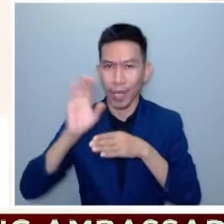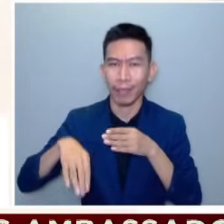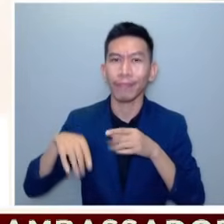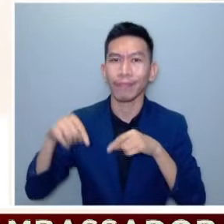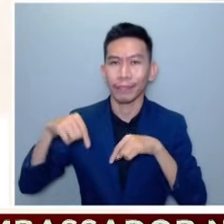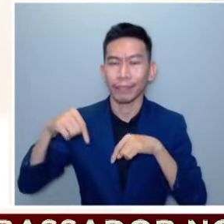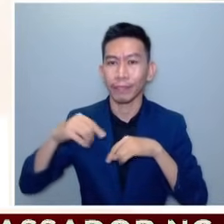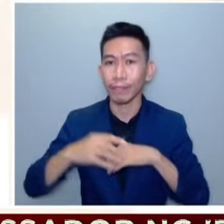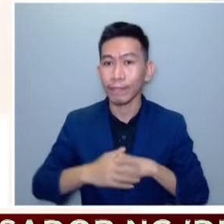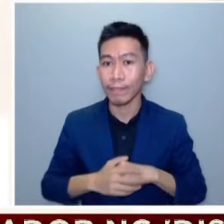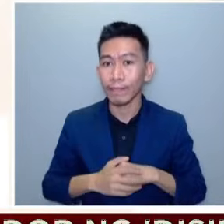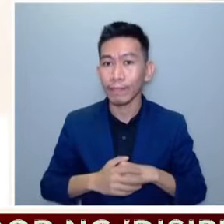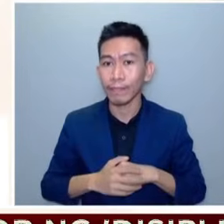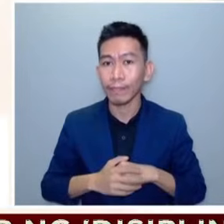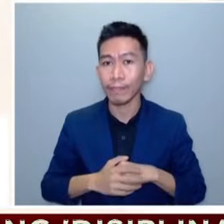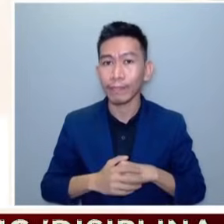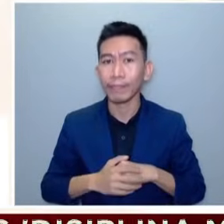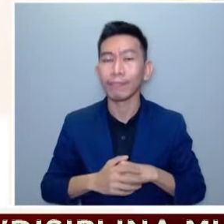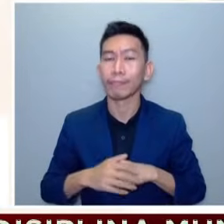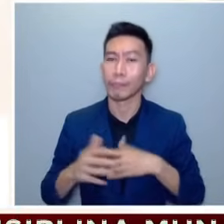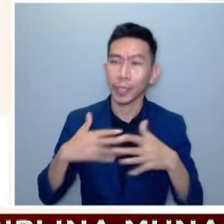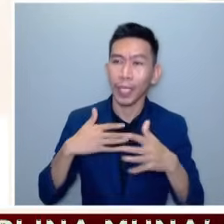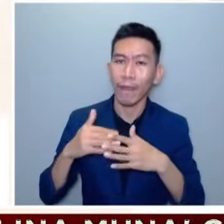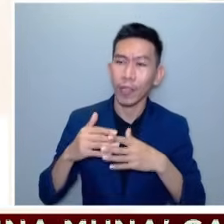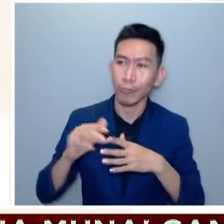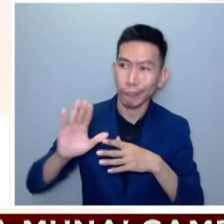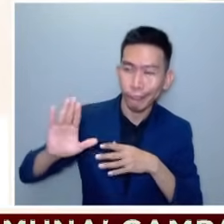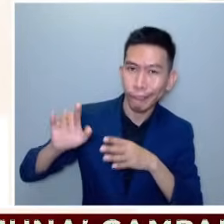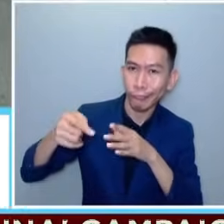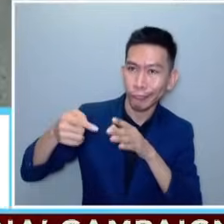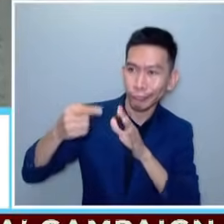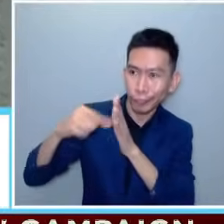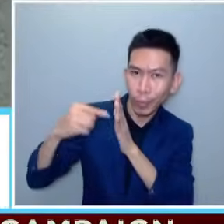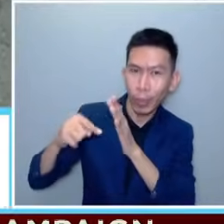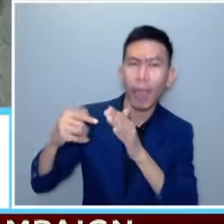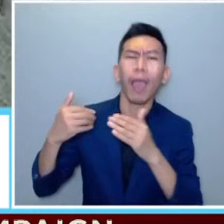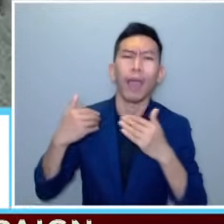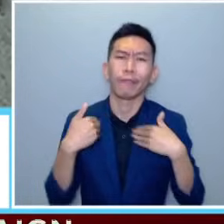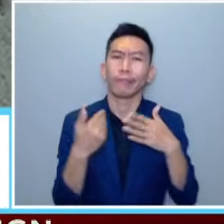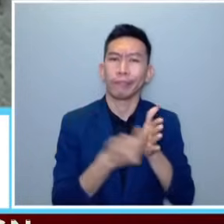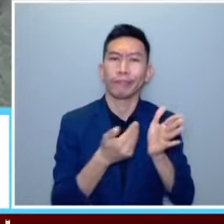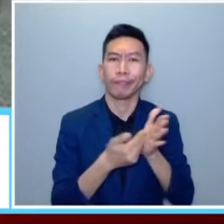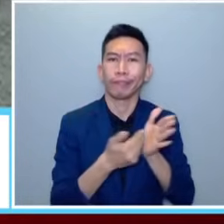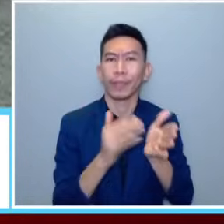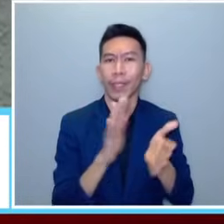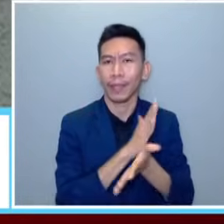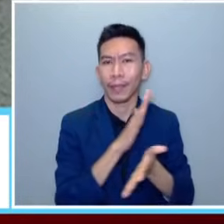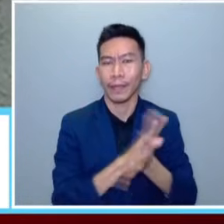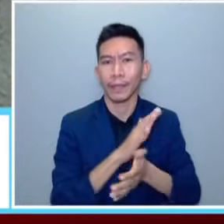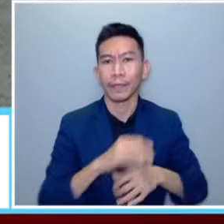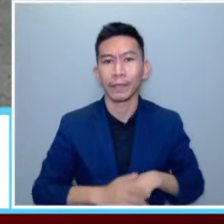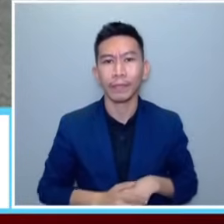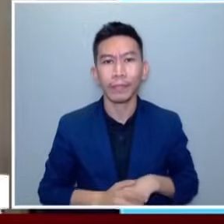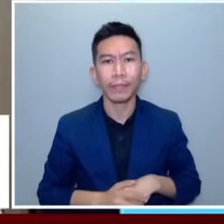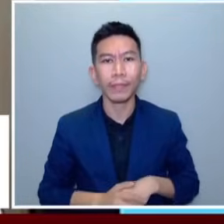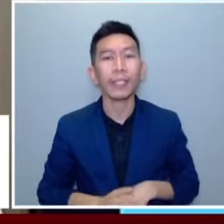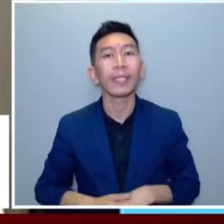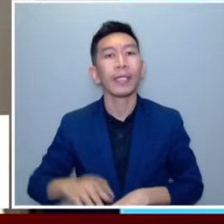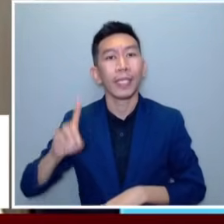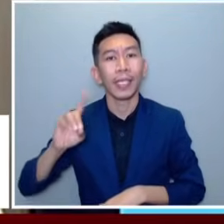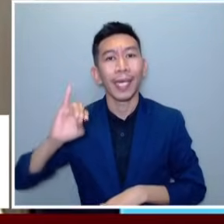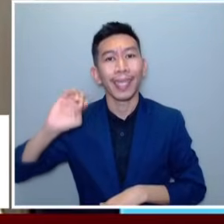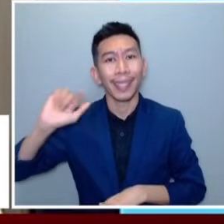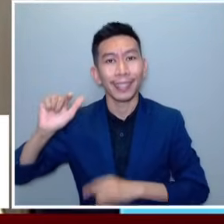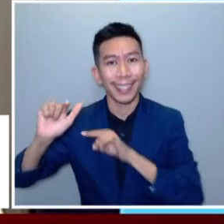mga checkpoint? Kahit maharang po, may bibigay kami mga papeles. Nilinaw ng Department of the Interior and Local Government na ang